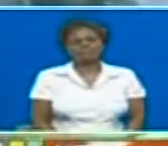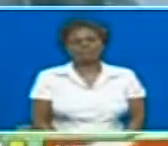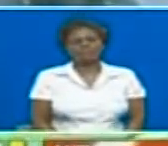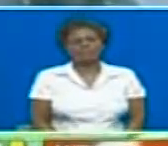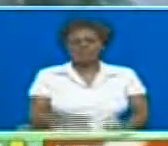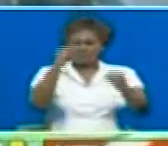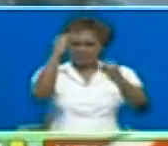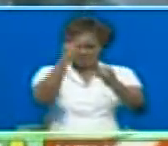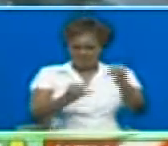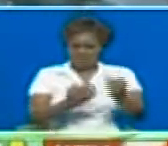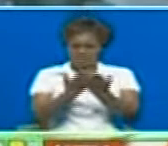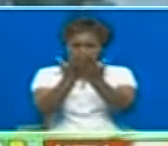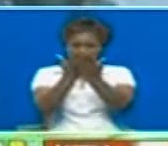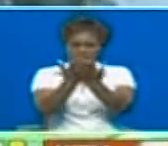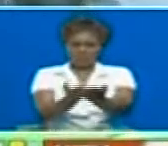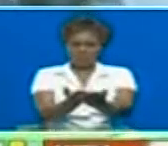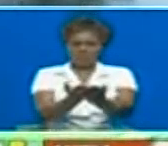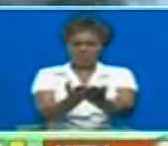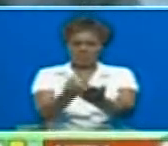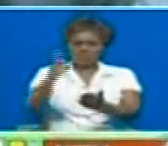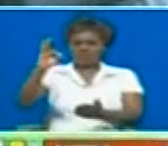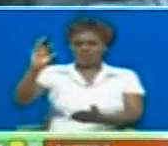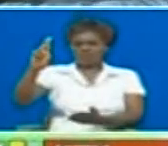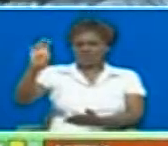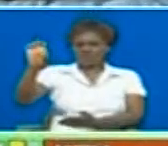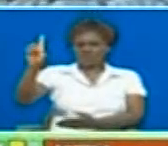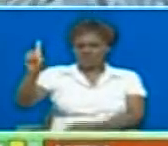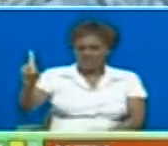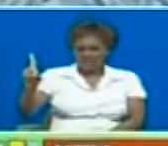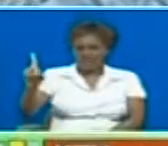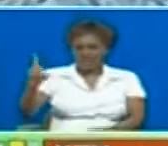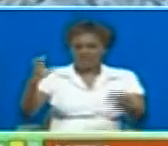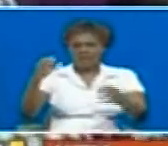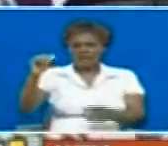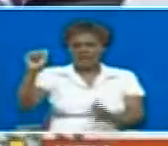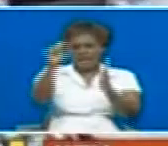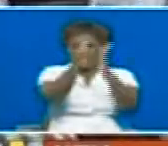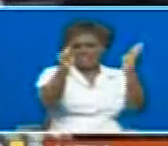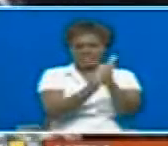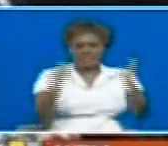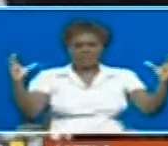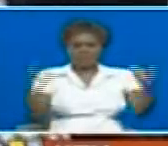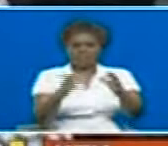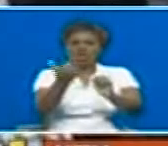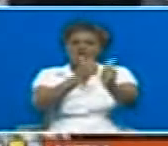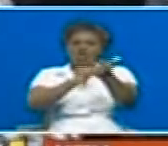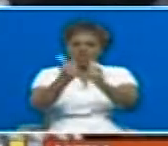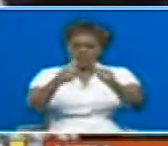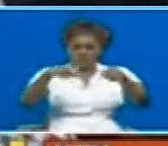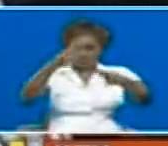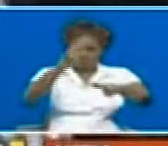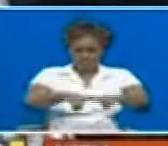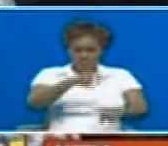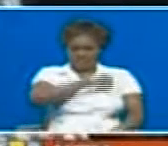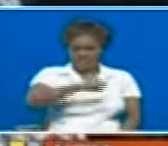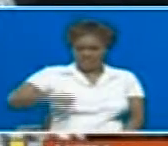Wa mwisho kuwasilisha makaratasi yake alikuwa ni Fred Rabongo wa chama cha Agenda Party. Kinyang'anyiro cha kiti cha useneta